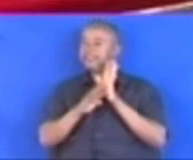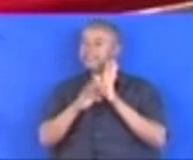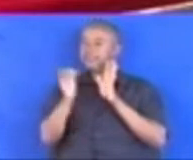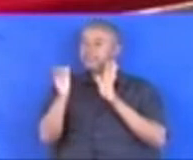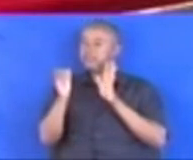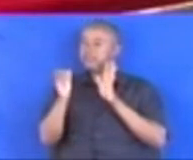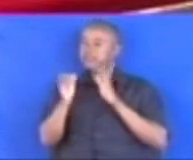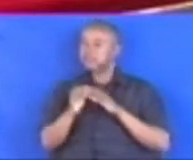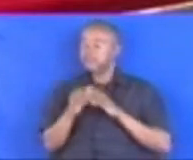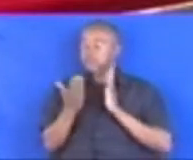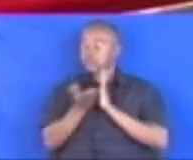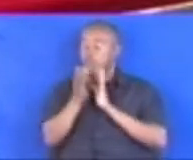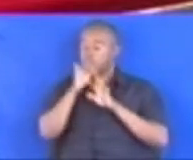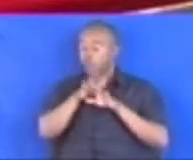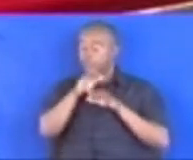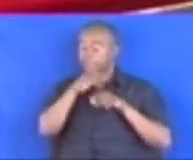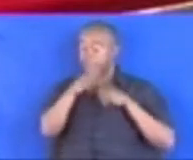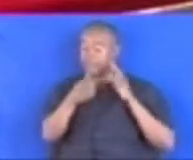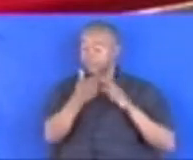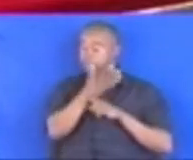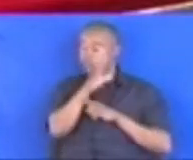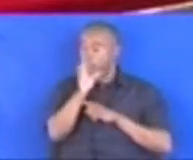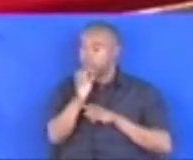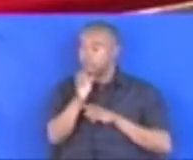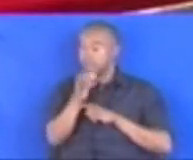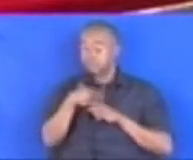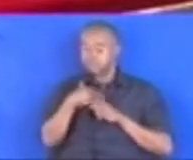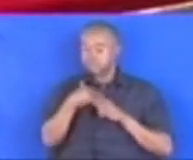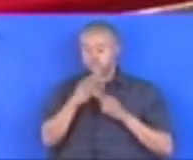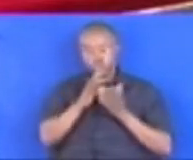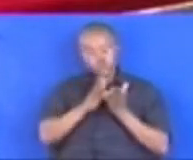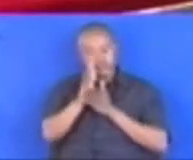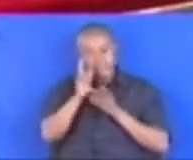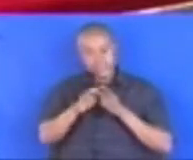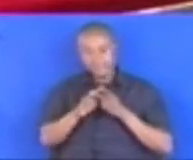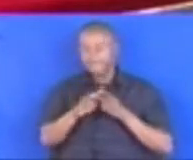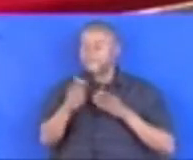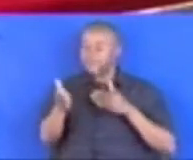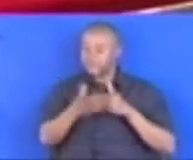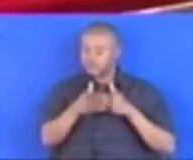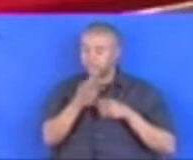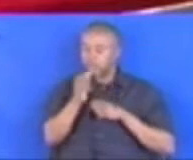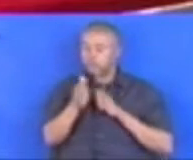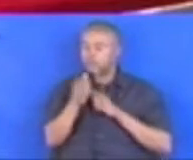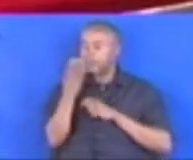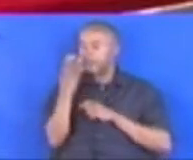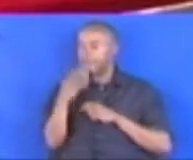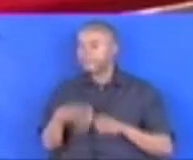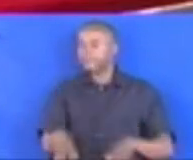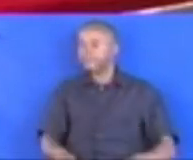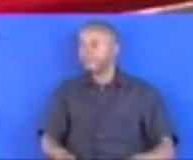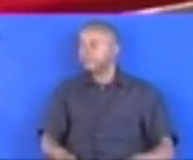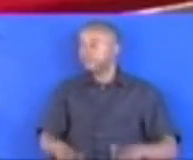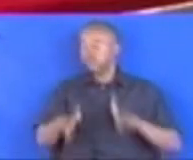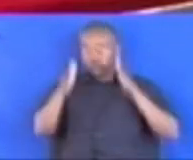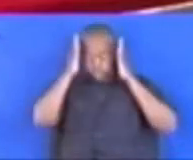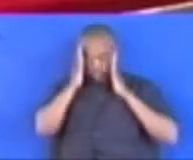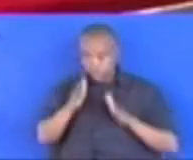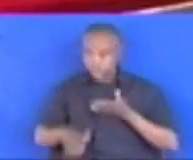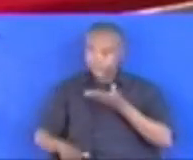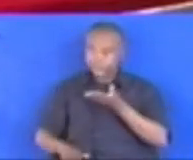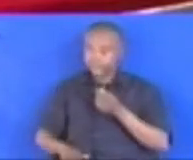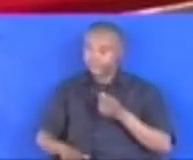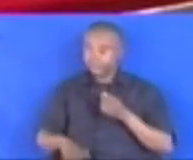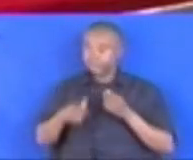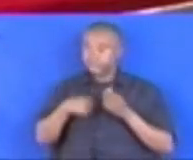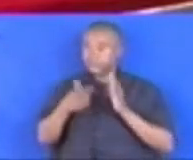Hivyo naomba kwa maelezo ya miradi mingine yote turejee kiambatisho namba 14. Mheshimiwa Naibu Spika,